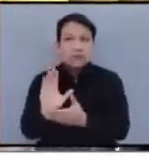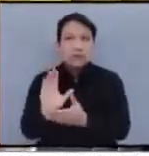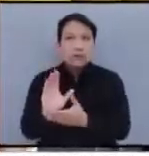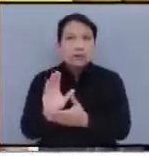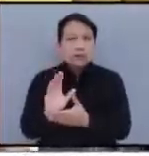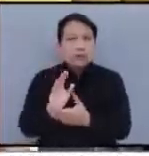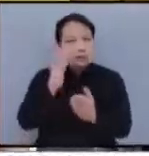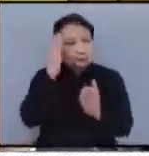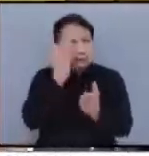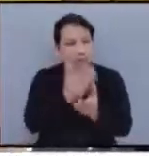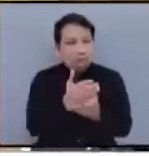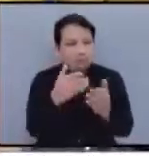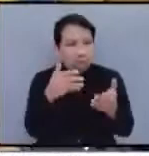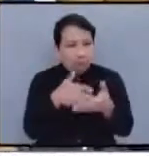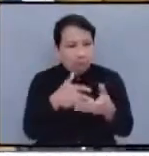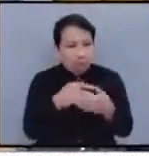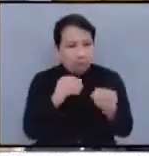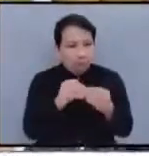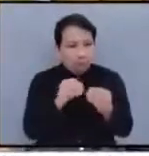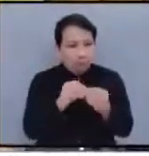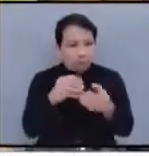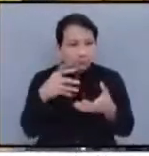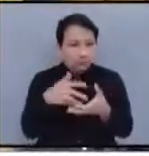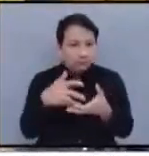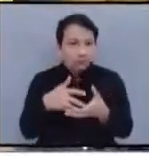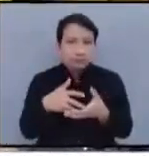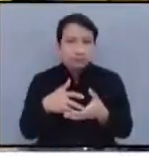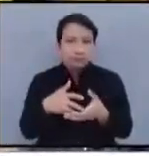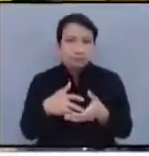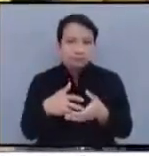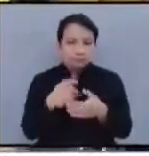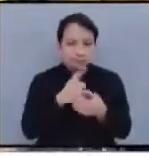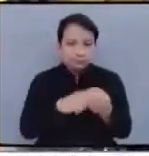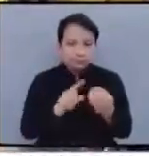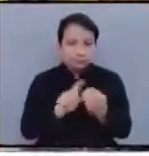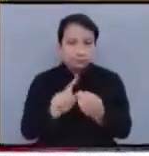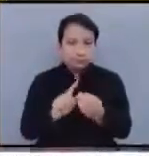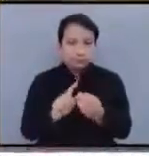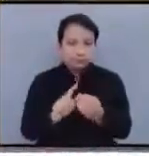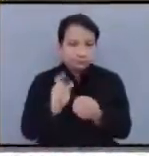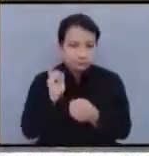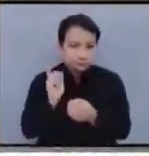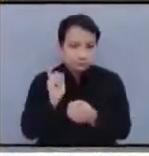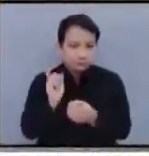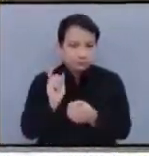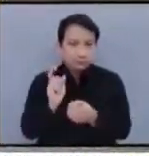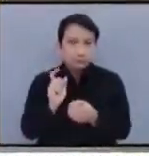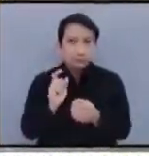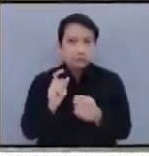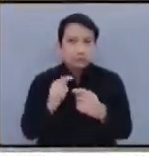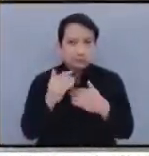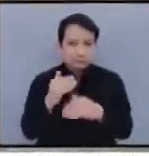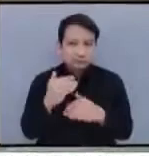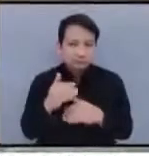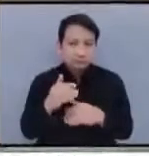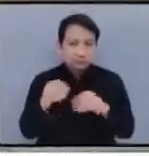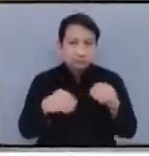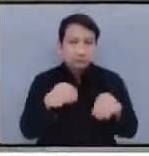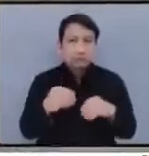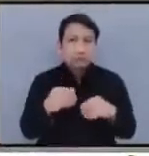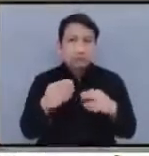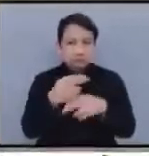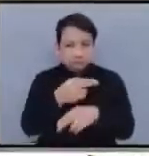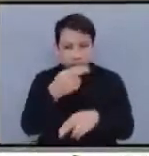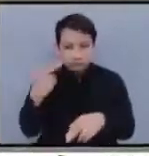Pinag-aaralan din natin ngayon yung pagpapatupad ng speed limit ordinance. Pinamahagi sa Rizal High School sa Pasig